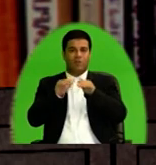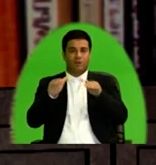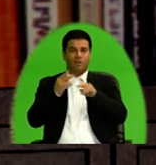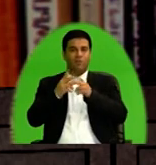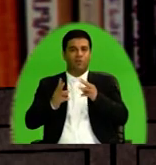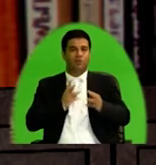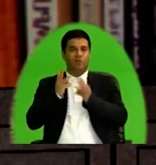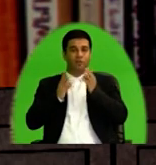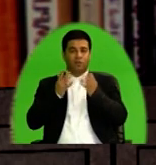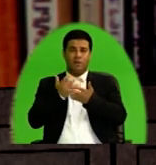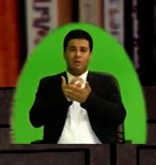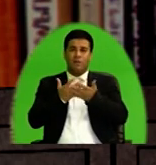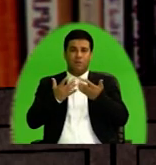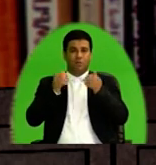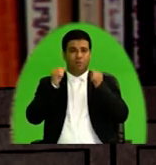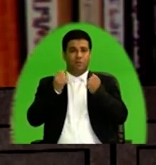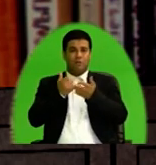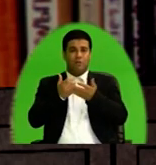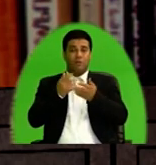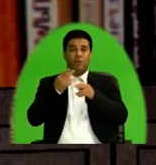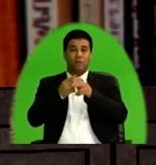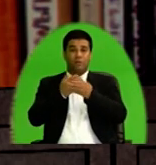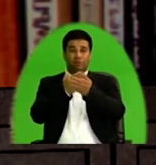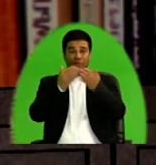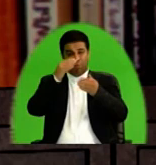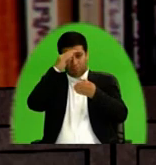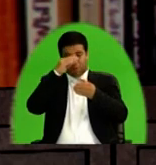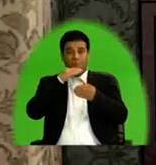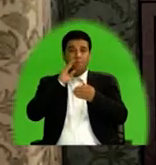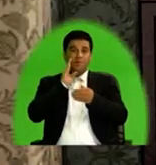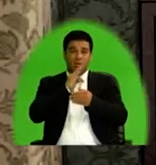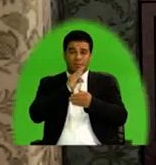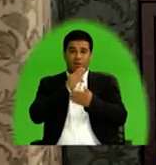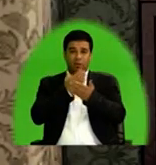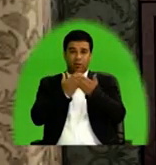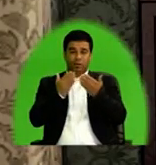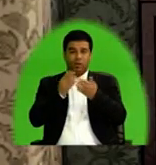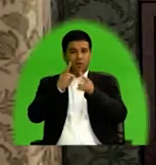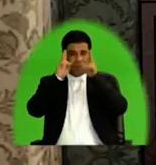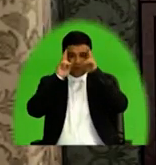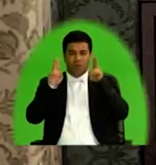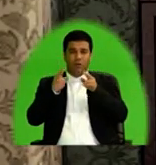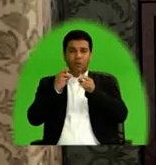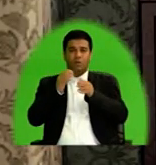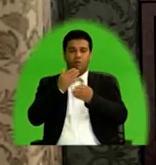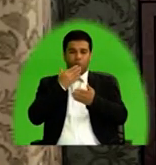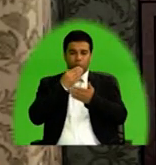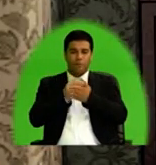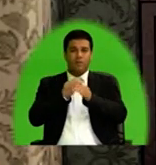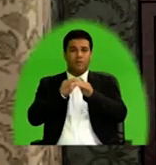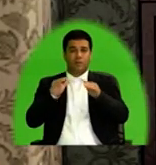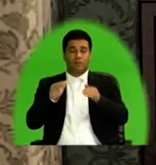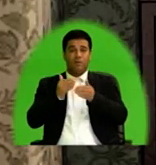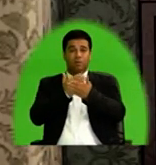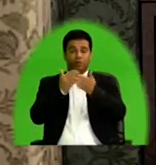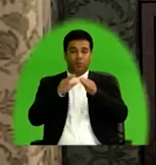используя разные методы, потому что никто, так как вы, наши дорогие родители, не знают хорошо своего ребенка. И только